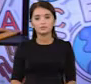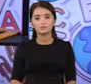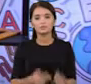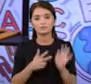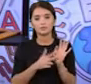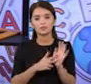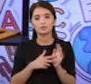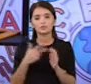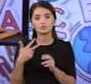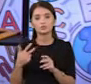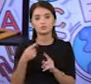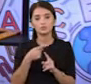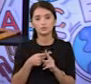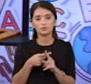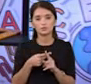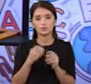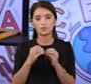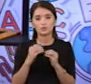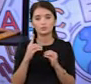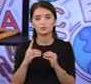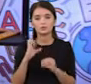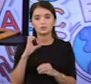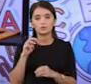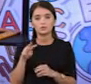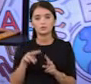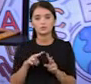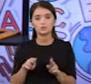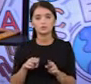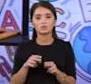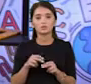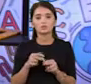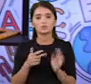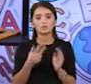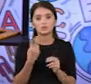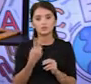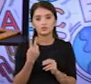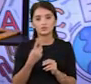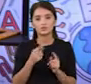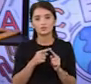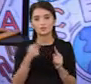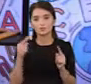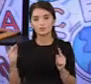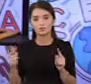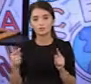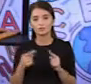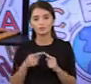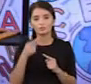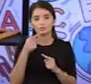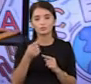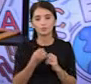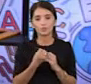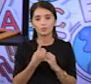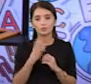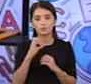yechish 8 va 3 sonlarining yig'indisi 11 santimetrga teng. Demak, ikkinchi kesmaning uzunligi